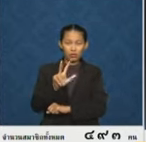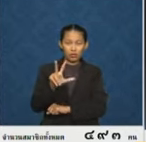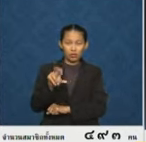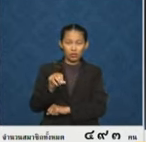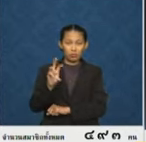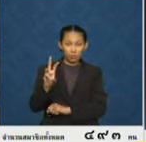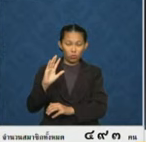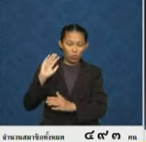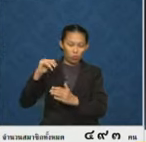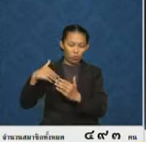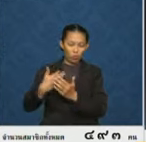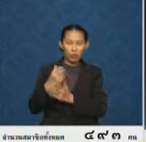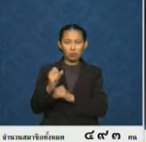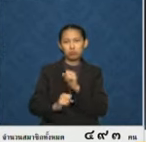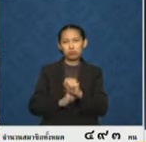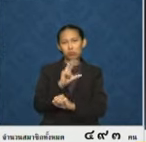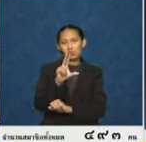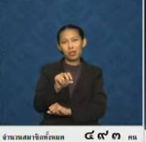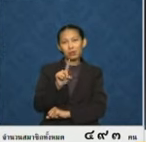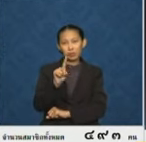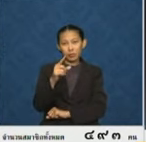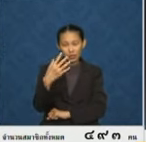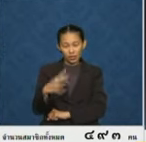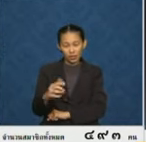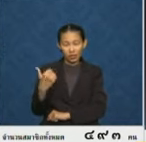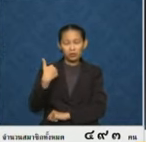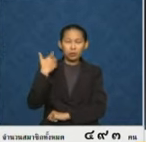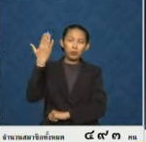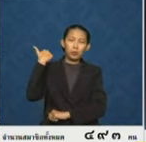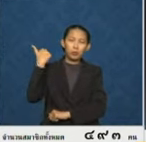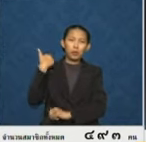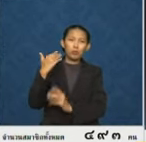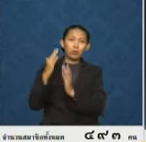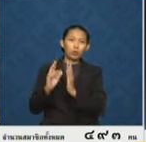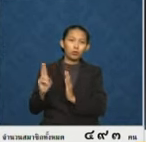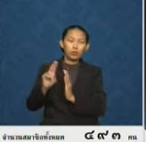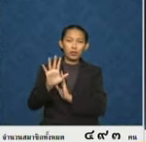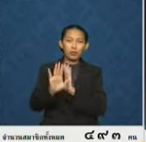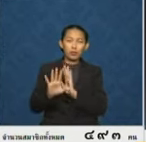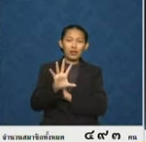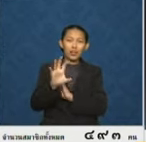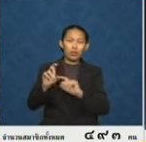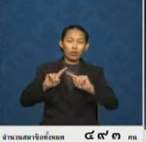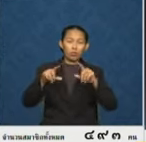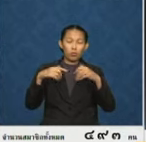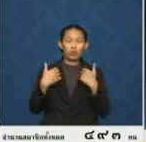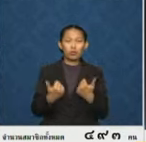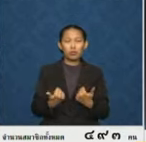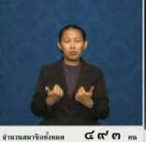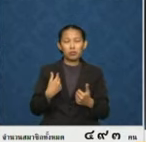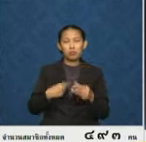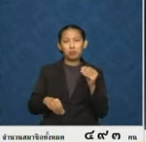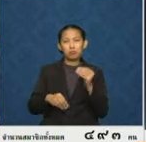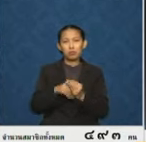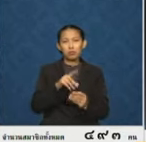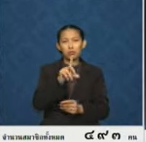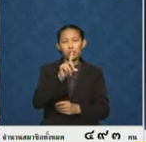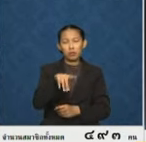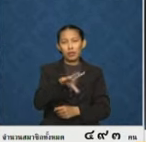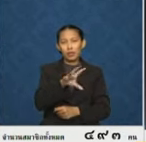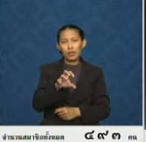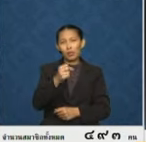31ปีแล้วนะคะเดิมก็มีผู้ใช้น้ำเพียง 500รายแต่ปัจจุบันก็เพิ่มมากถึง